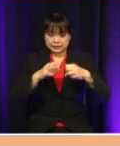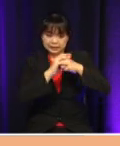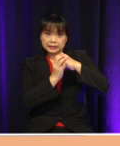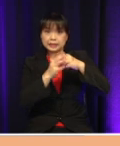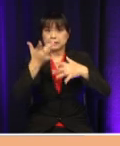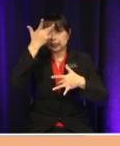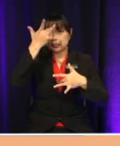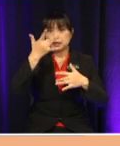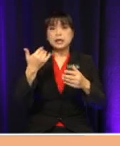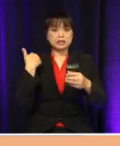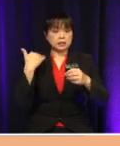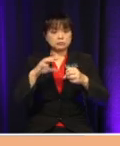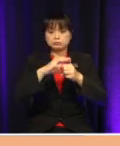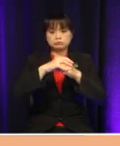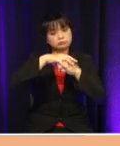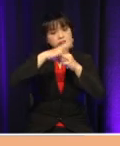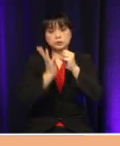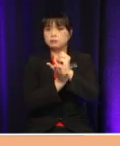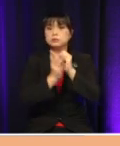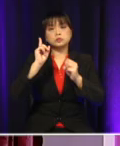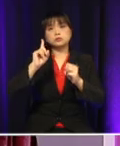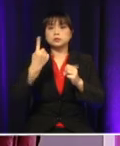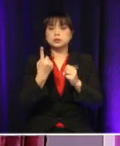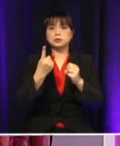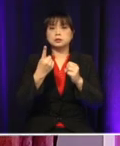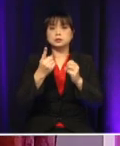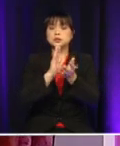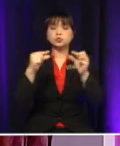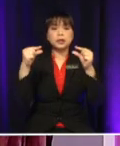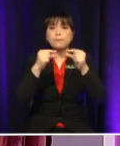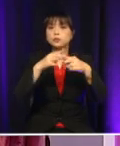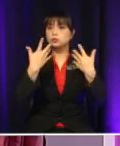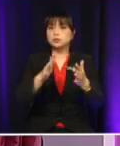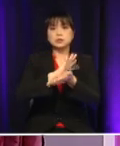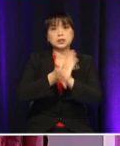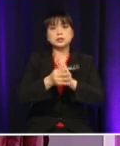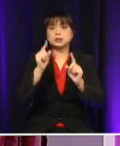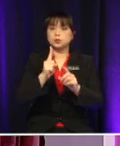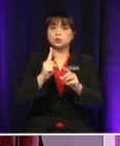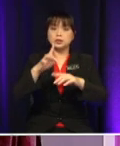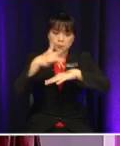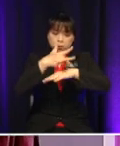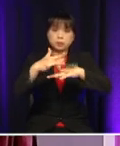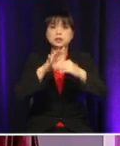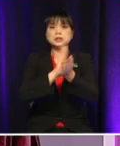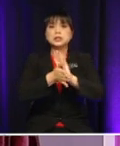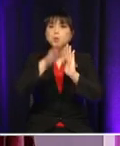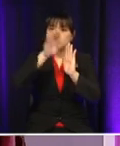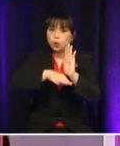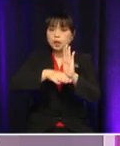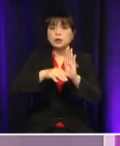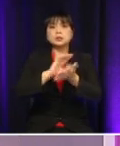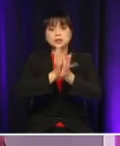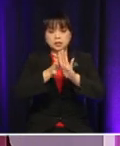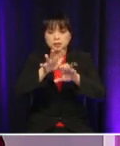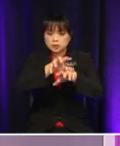luas permukaan itu menjadi rendah super tukaran gas pun menjadi kurang Oke so anda perlu ingat ini